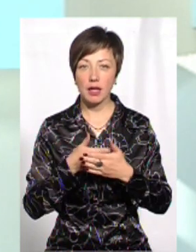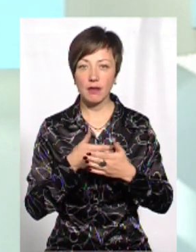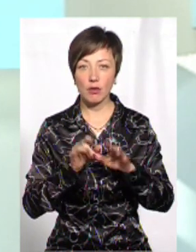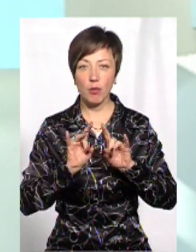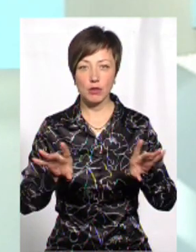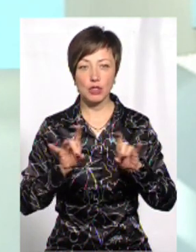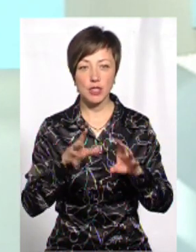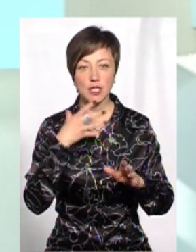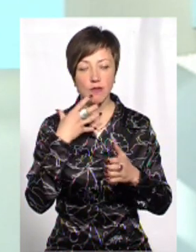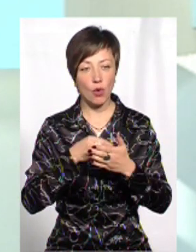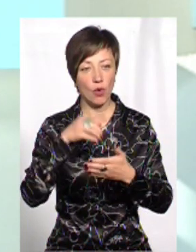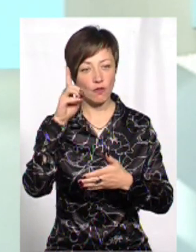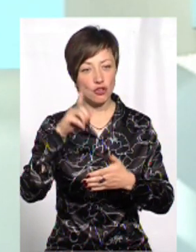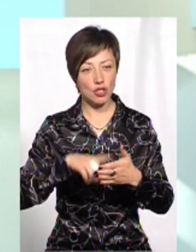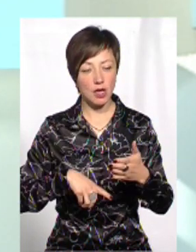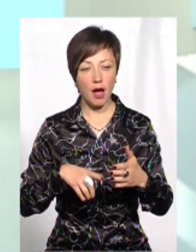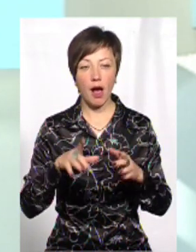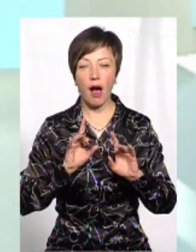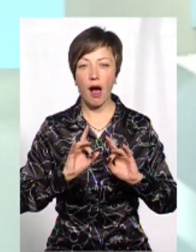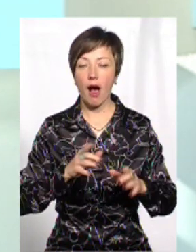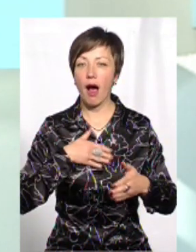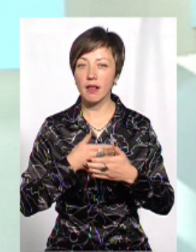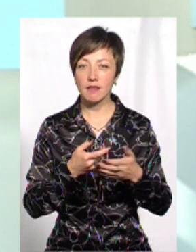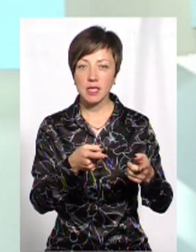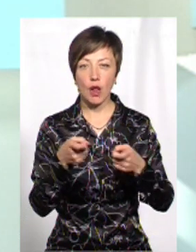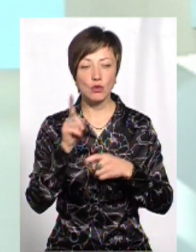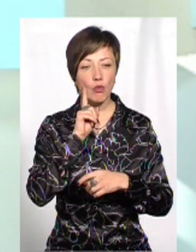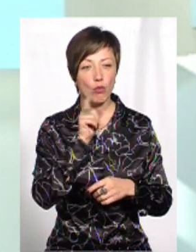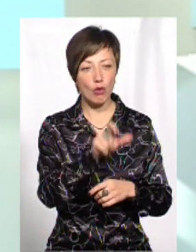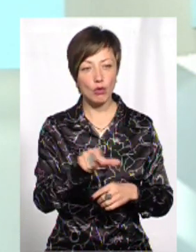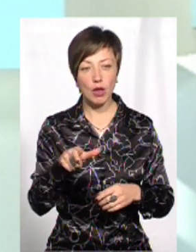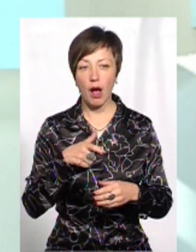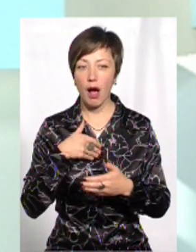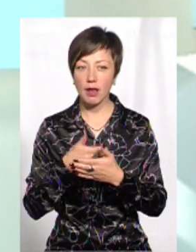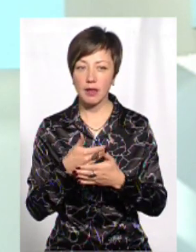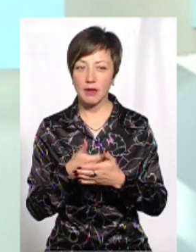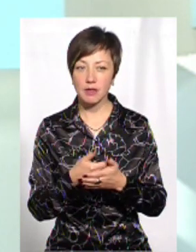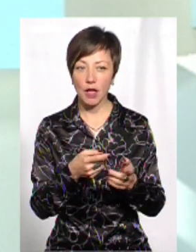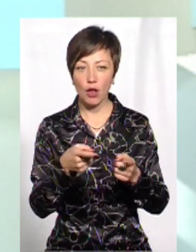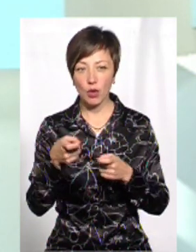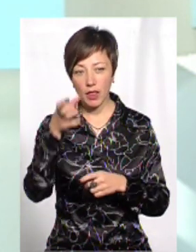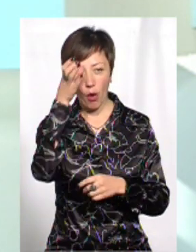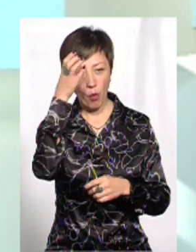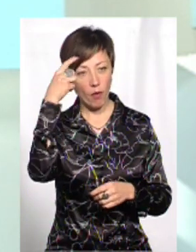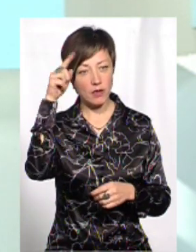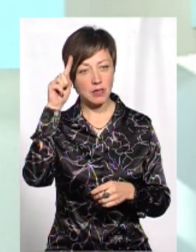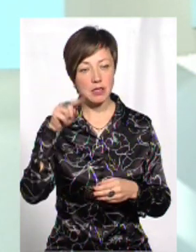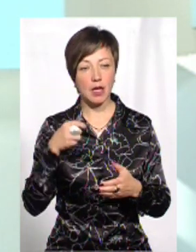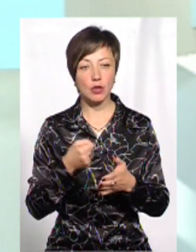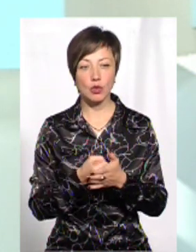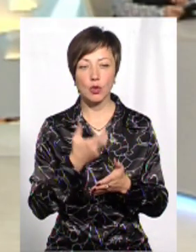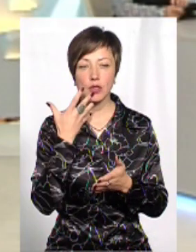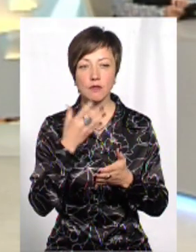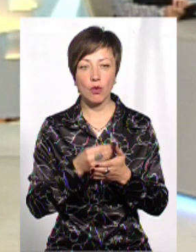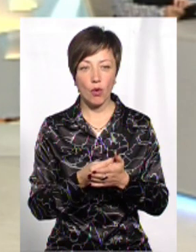свого вчення, активним залученням молоді, активним залученням наукових знань до